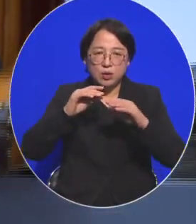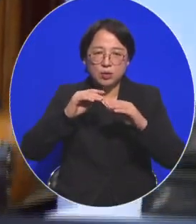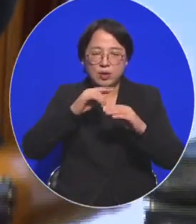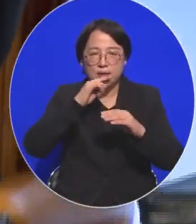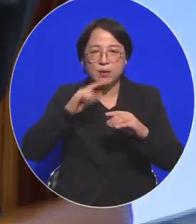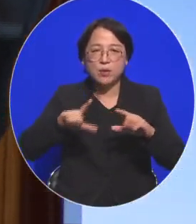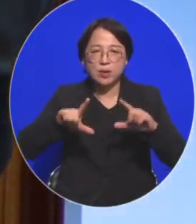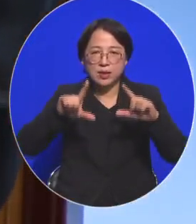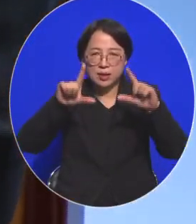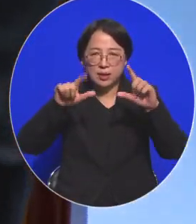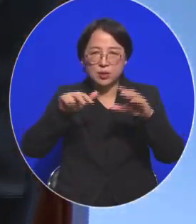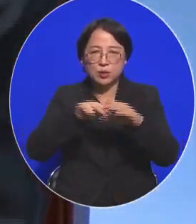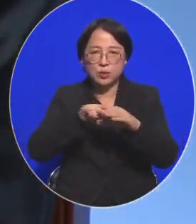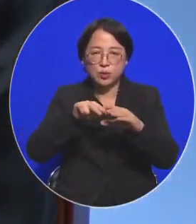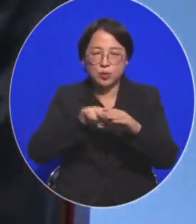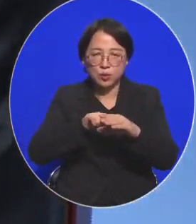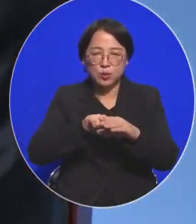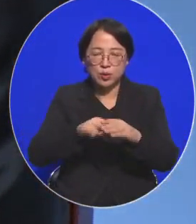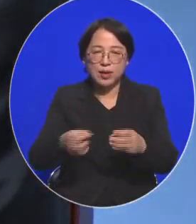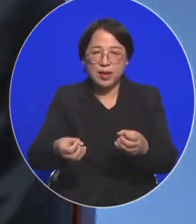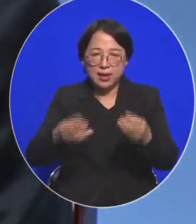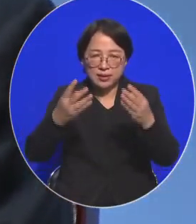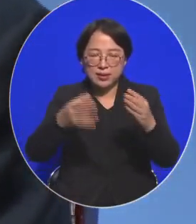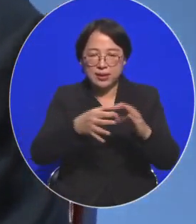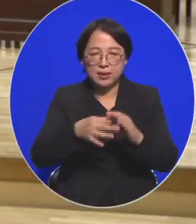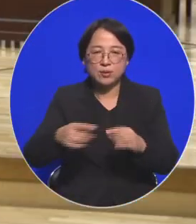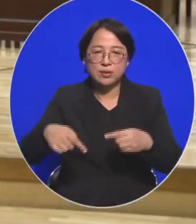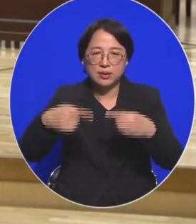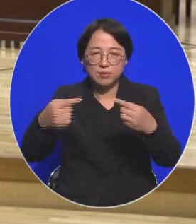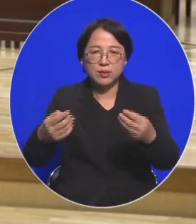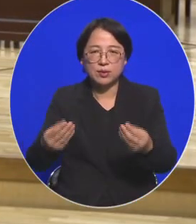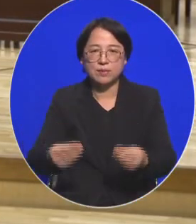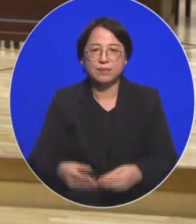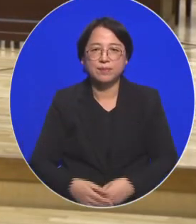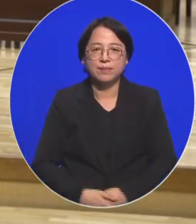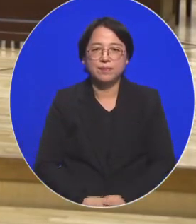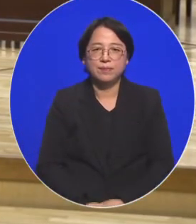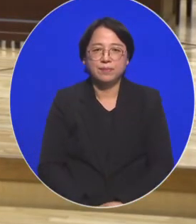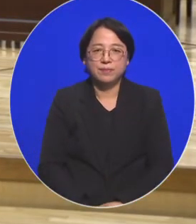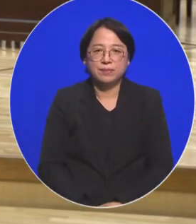주관하는 추모 행사에 잇따라 참석했습니다. KTV 최영은입니다.